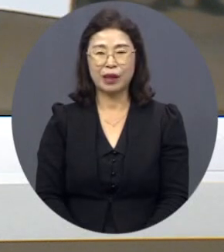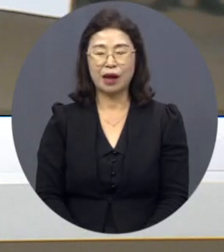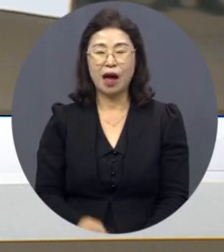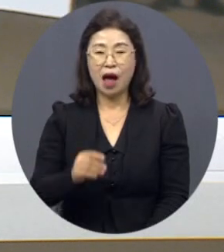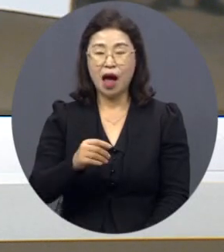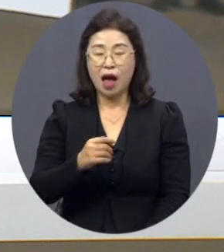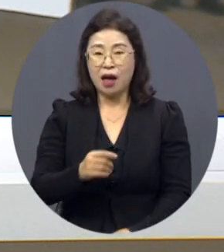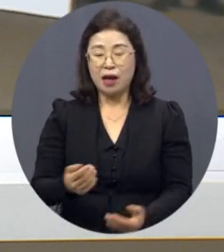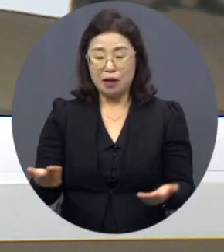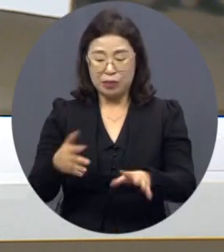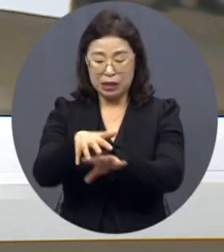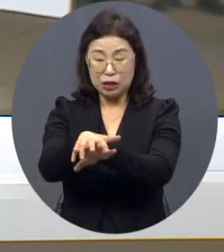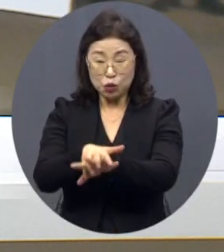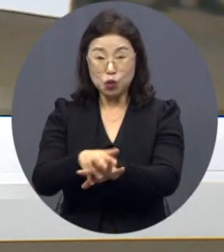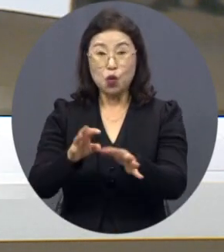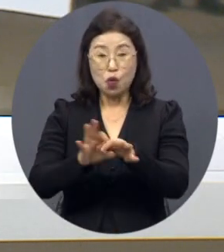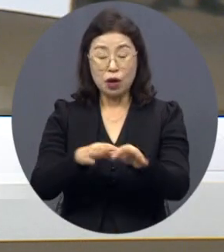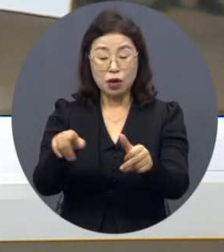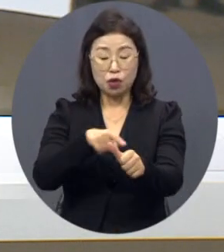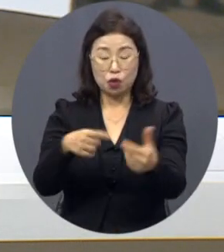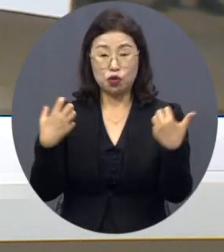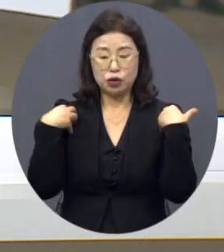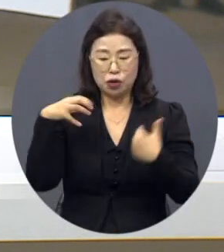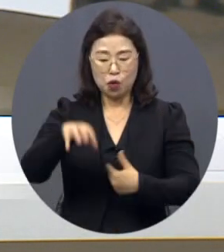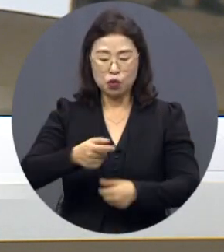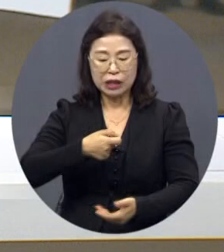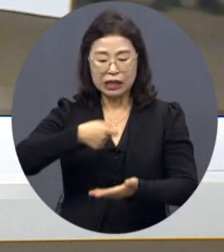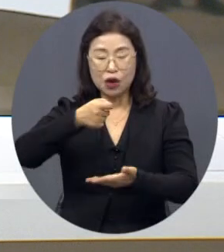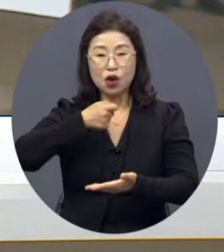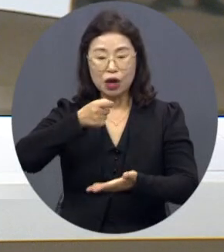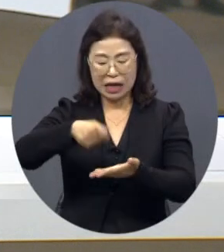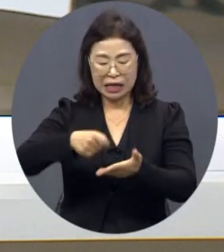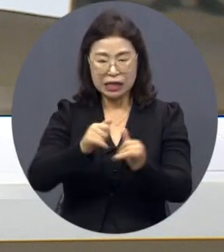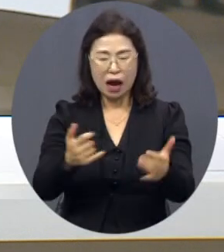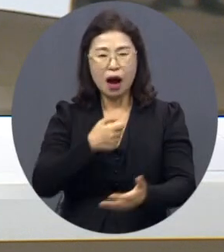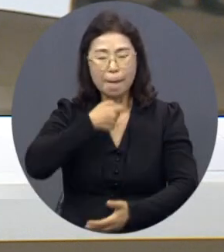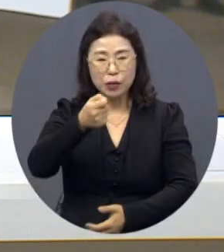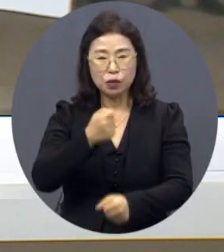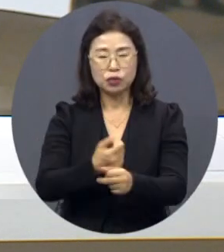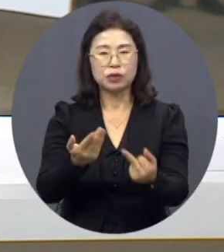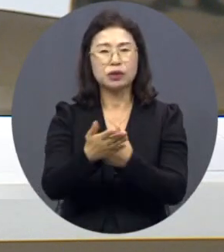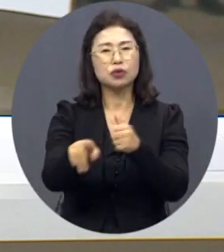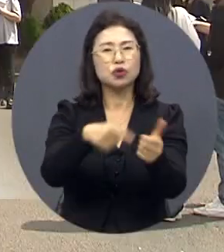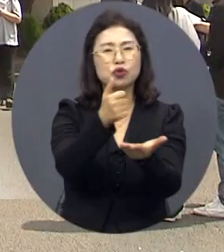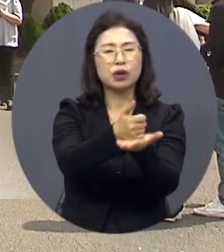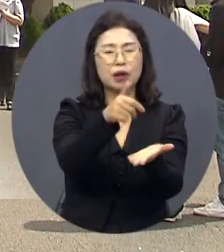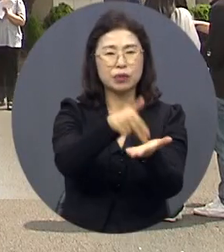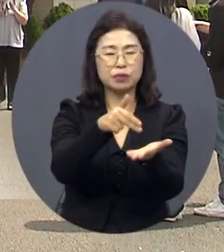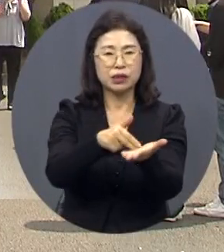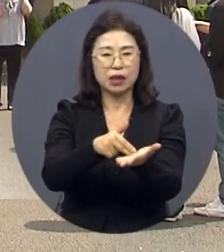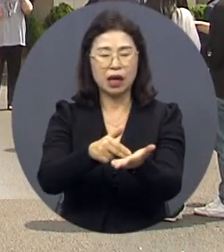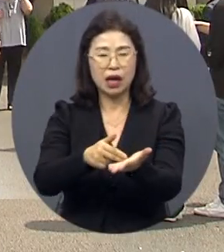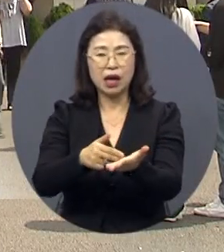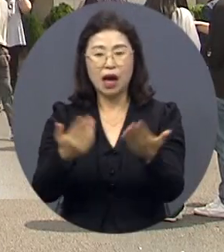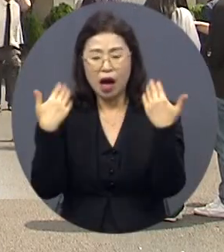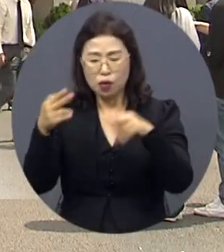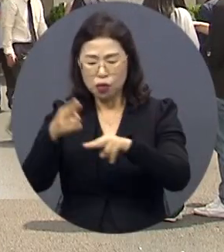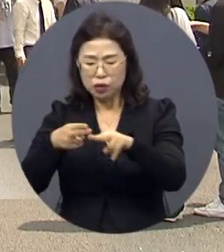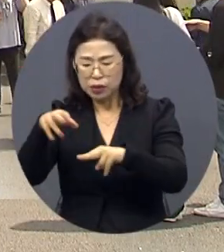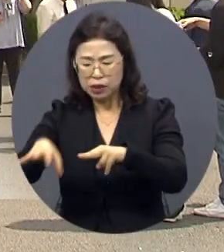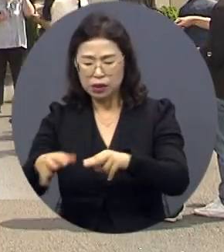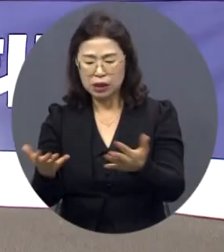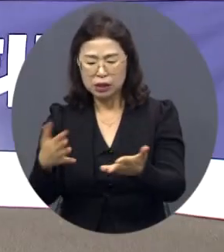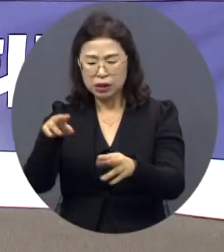민주노총 서비스연맹 제조본부는 제주도교육청 앞에서 기자회견을 열고 제주도 교육감이 학교 급식실 결원 사태에 대해 책임